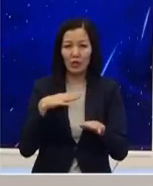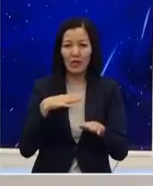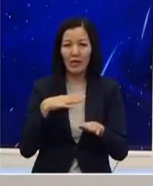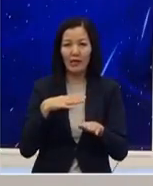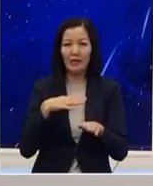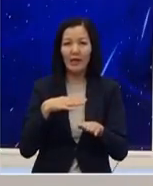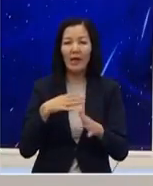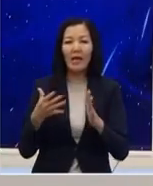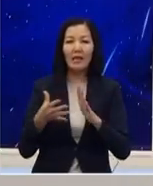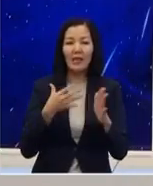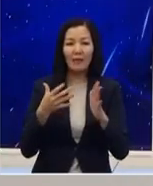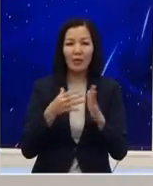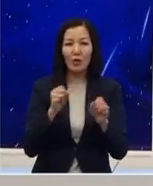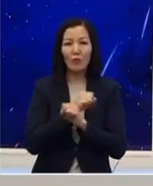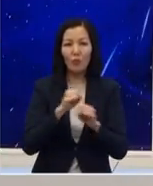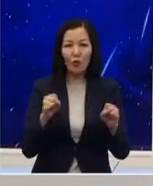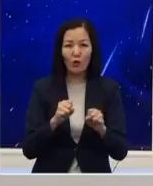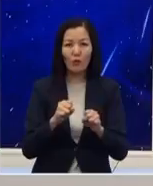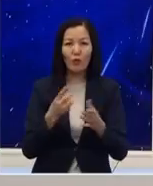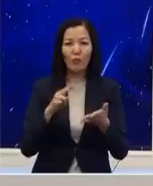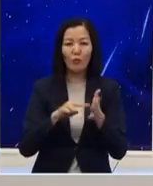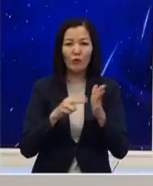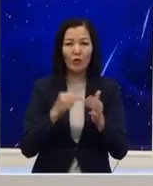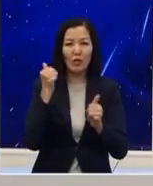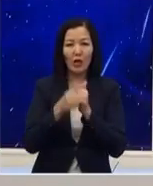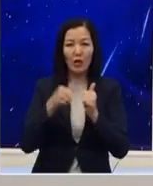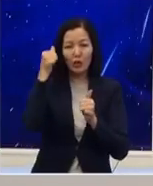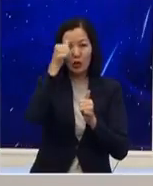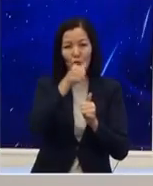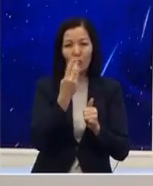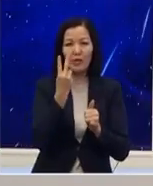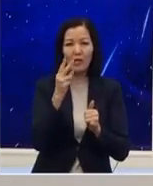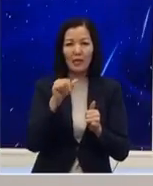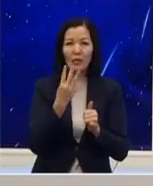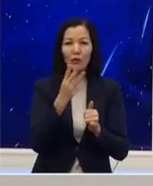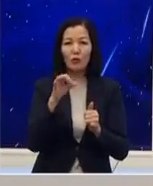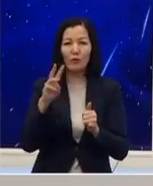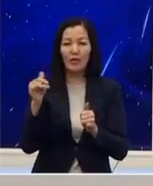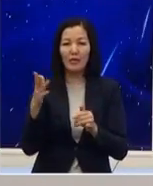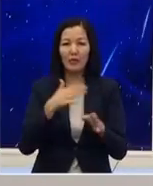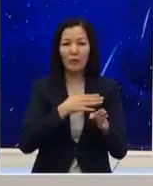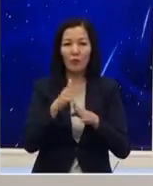астық тапшылығын болдырмау. Ол үшін бюджеттен жыл сайын 2-4 миллиард теңге бөлінуі тиіс.